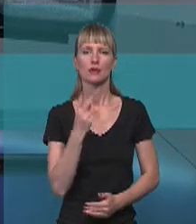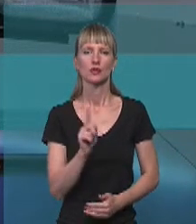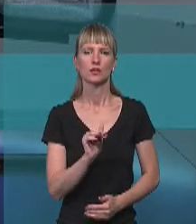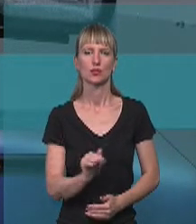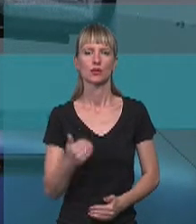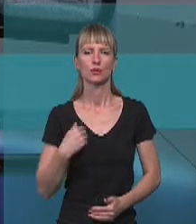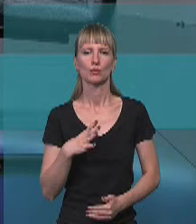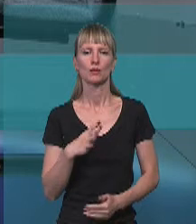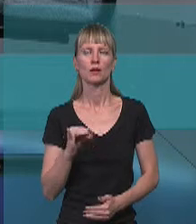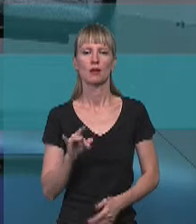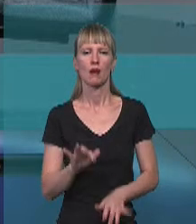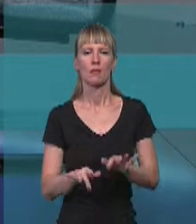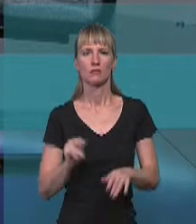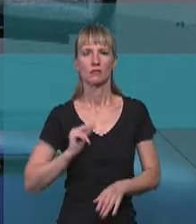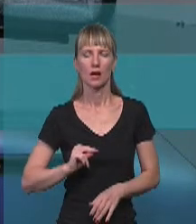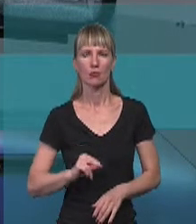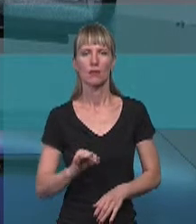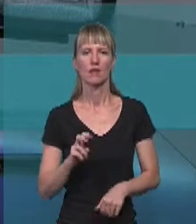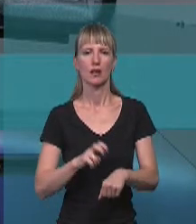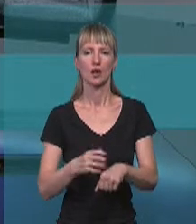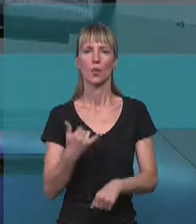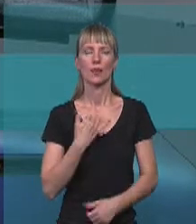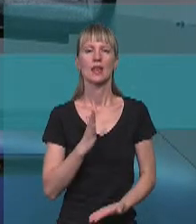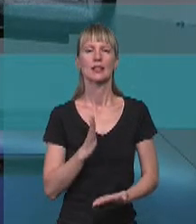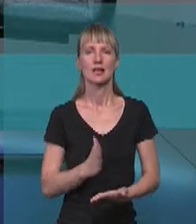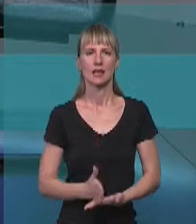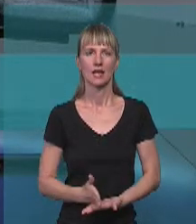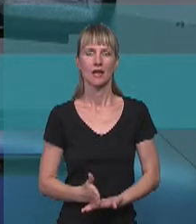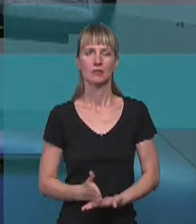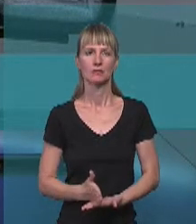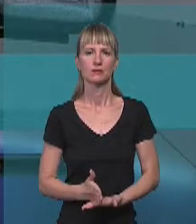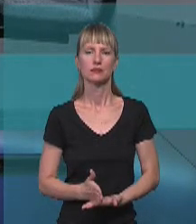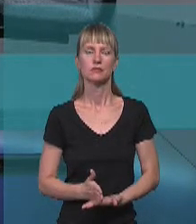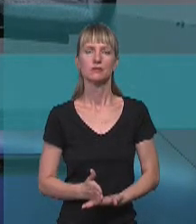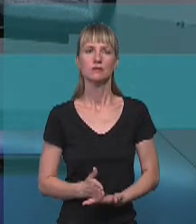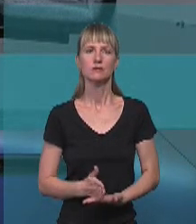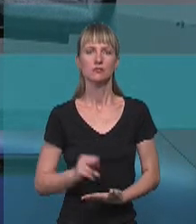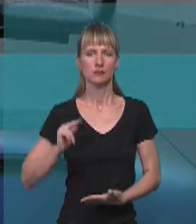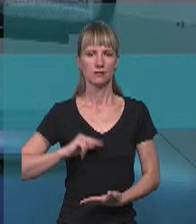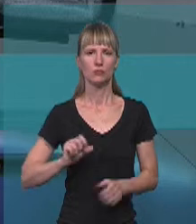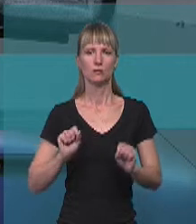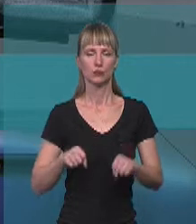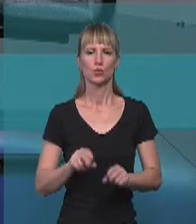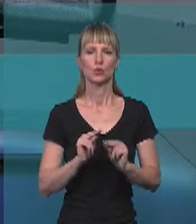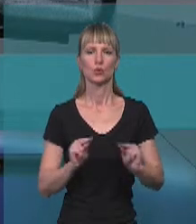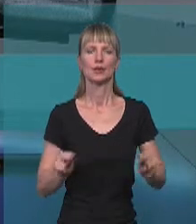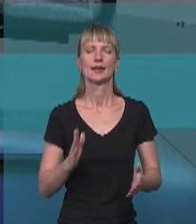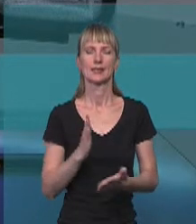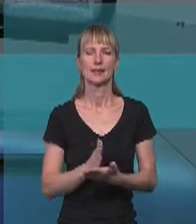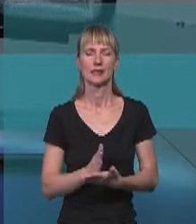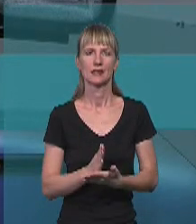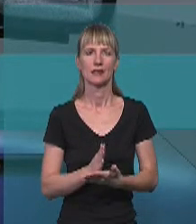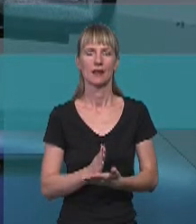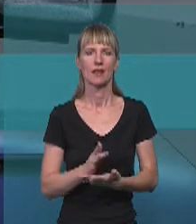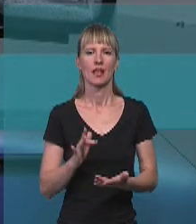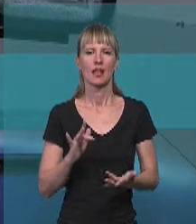діти хочуть бути і програмістами. Лікарі у нас є. Лікарі є. Вакансії лікарів. Вчителі є.